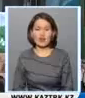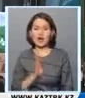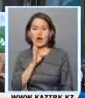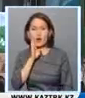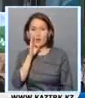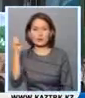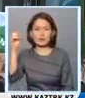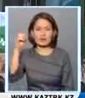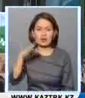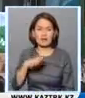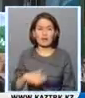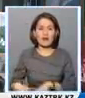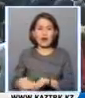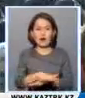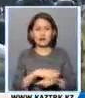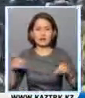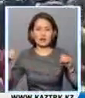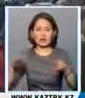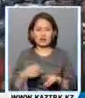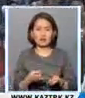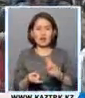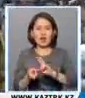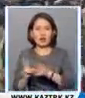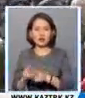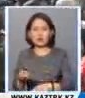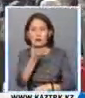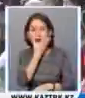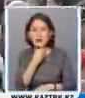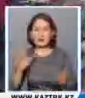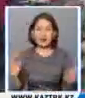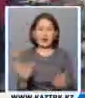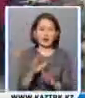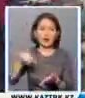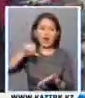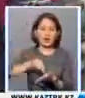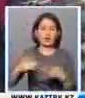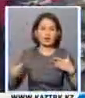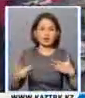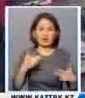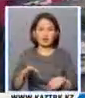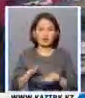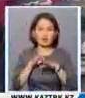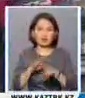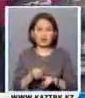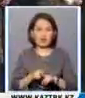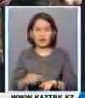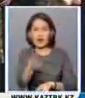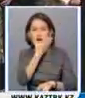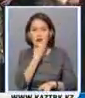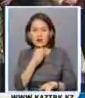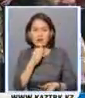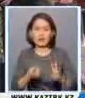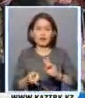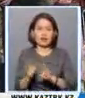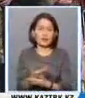Таң шуағын шаша Астана алаңында жиналған қалың жұрт мұмбыралған бишілер мен күміс көмей әншілердің өнерін тамашалаумен болды. Мұндағы